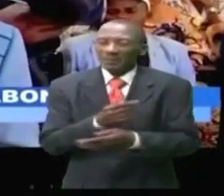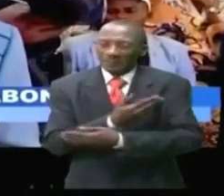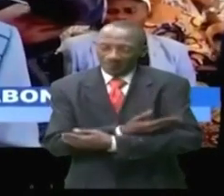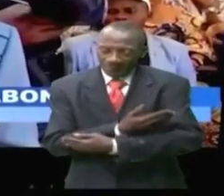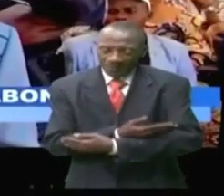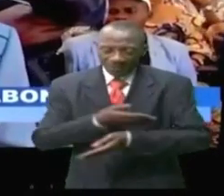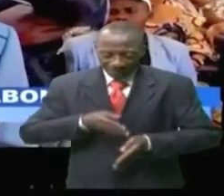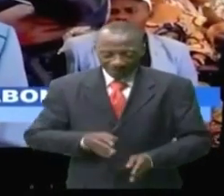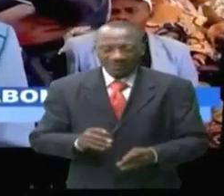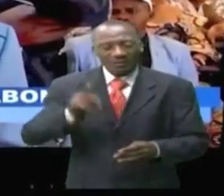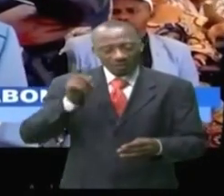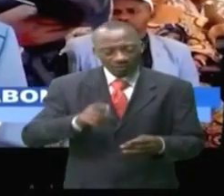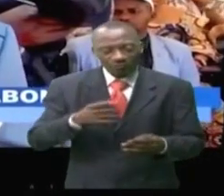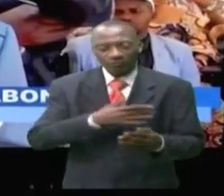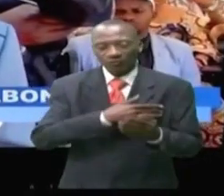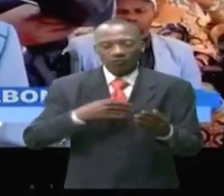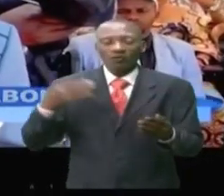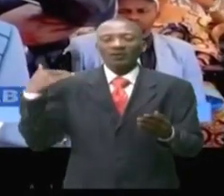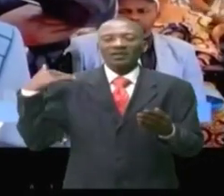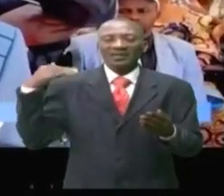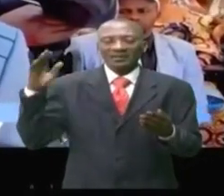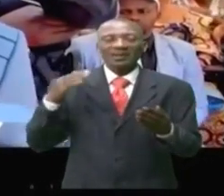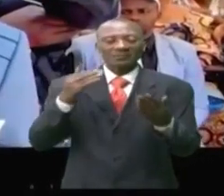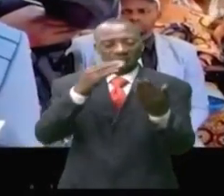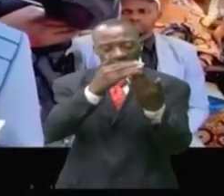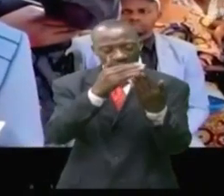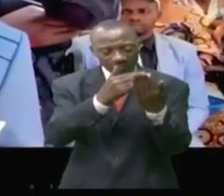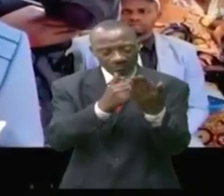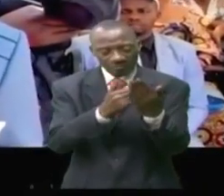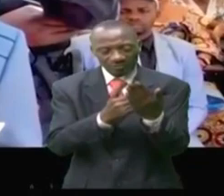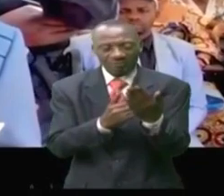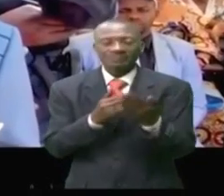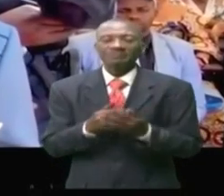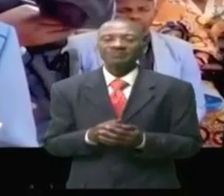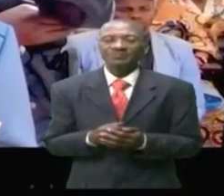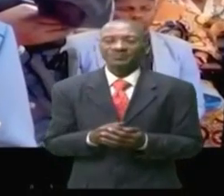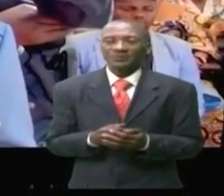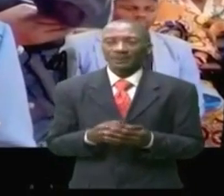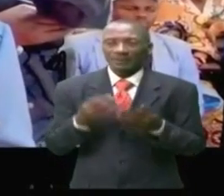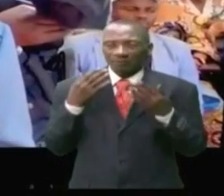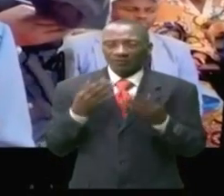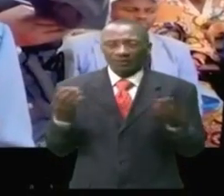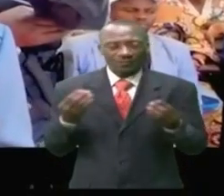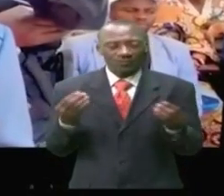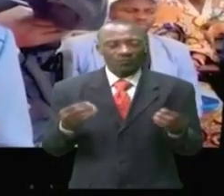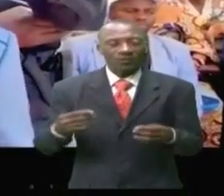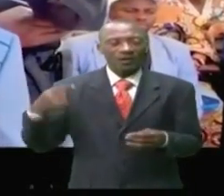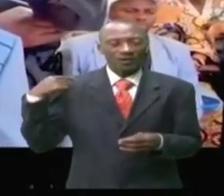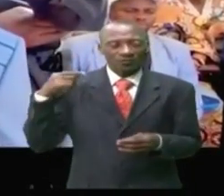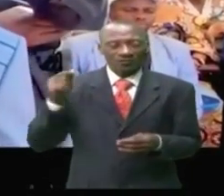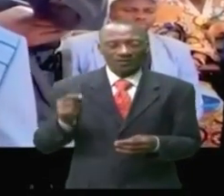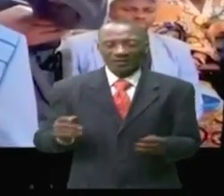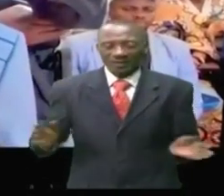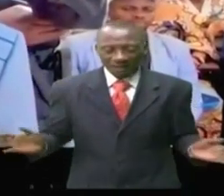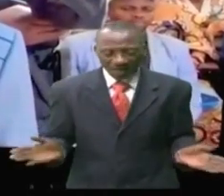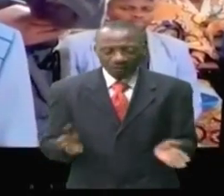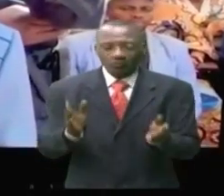dit, je lance officiellement la campagne de la rentrée scolaire